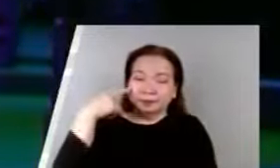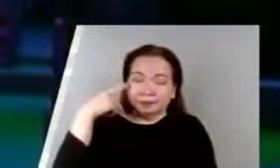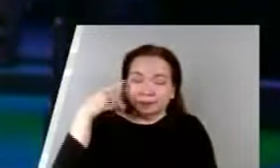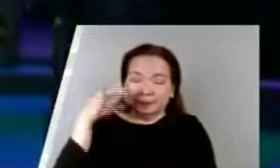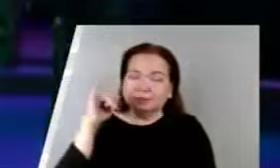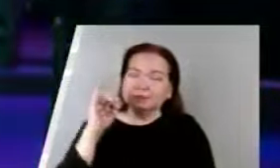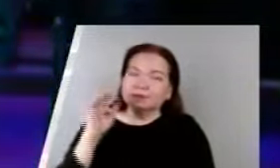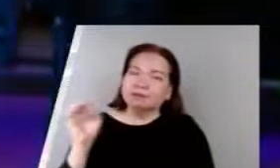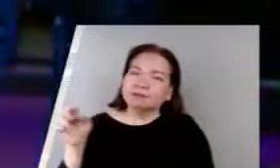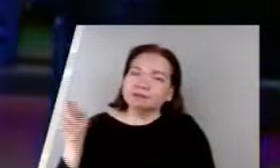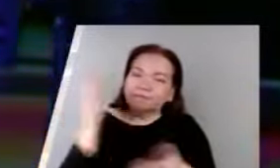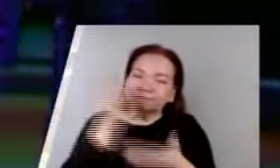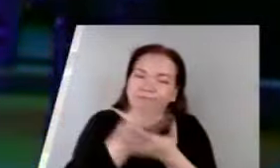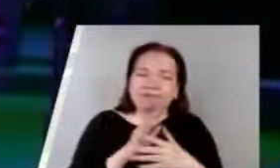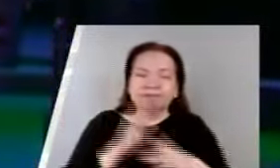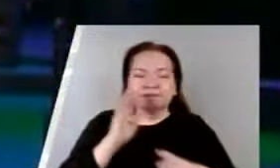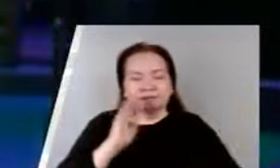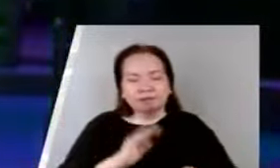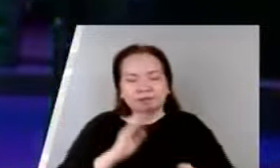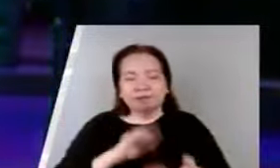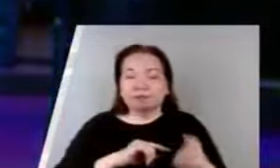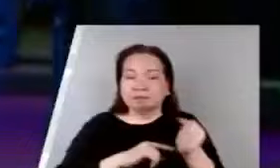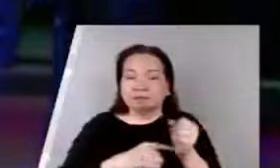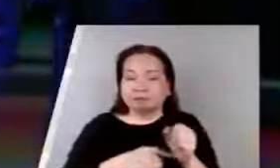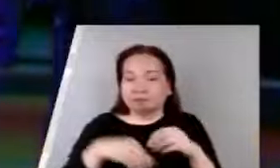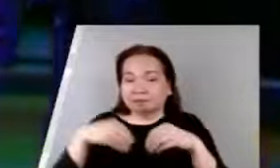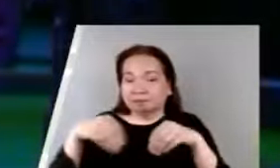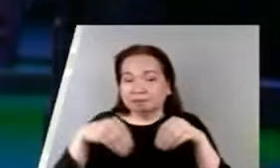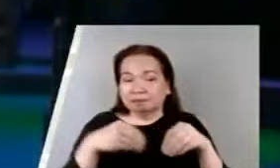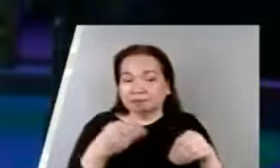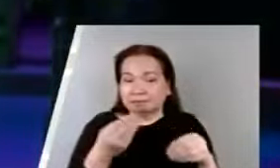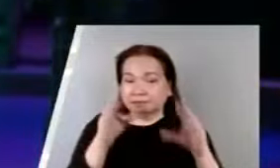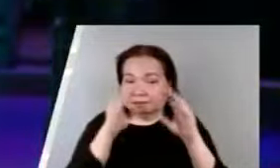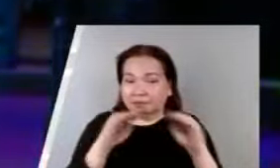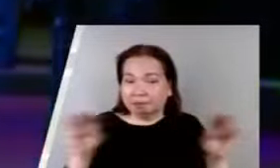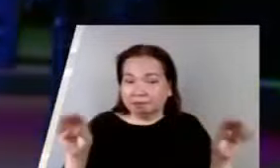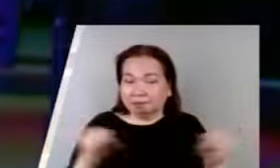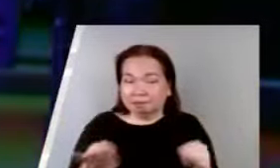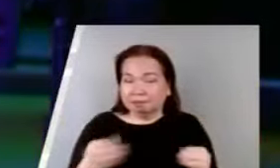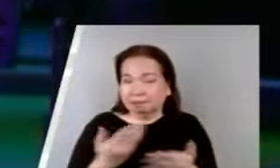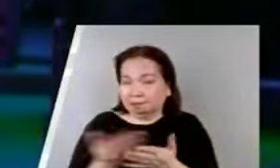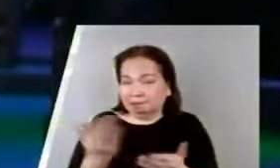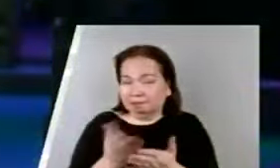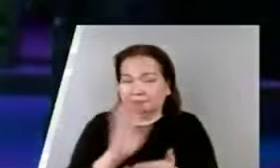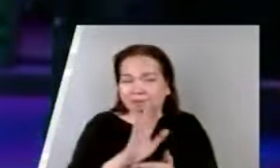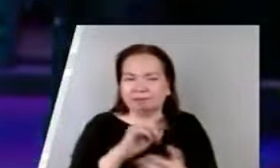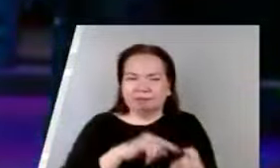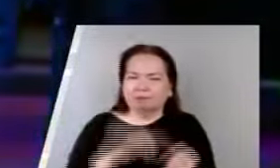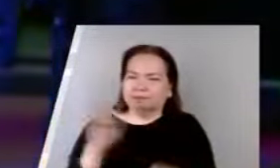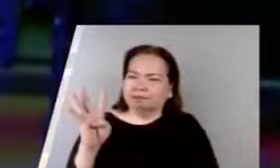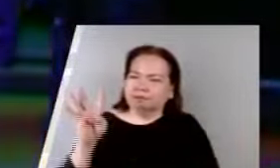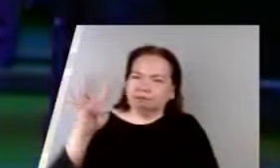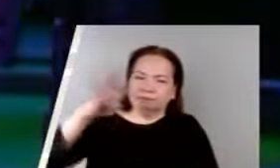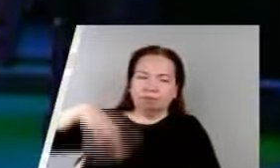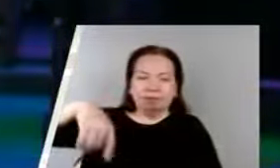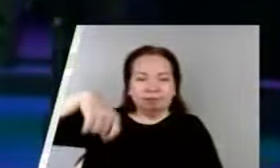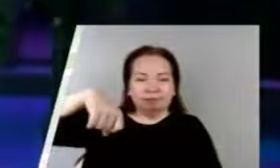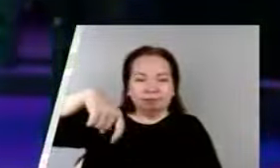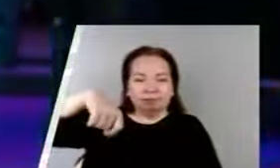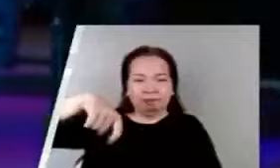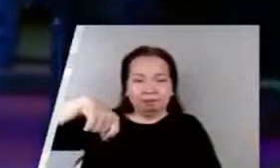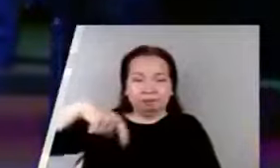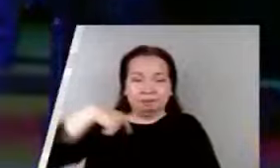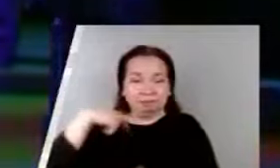ng pag-Christmas shopping mula alas 4 ng hapon hanggang alas 11 ng gabi. At yan ang latest mula rito sa San